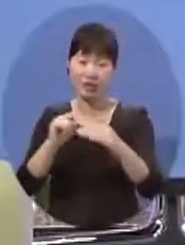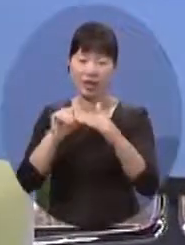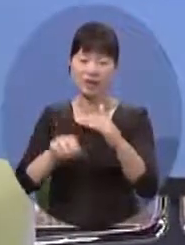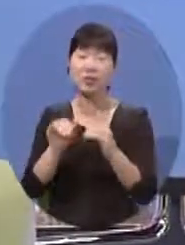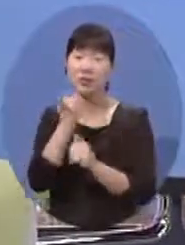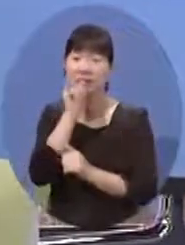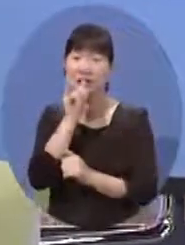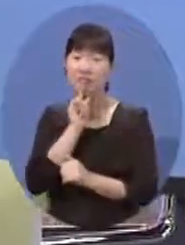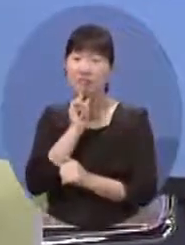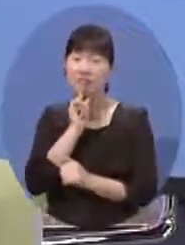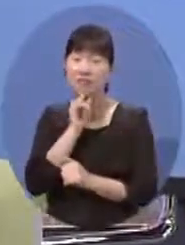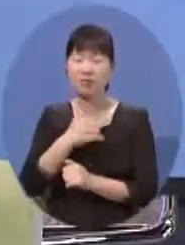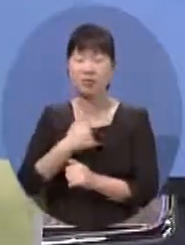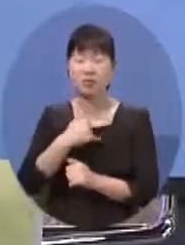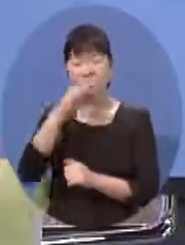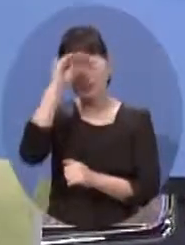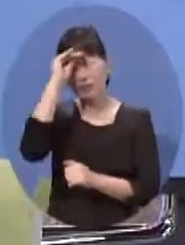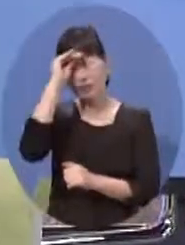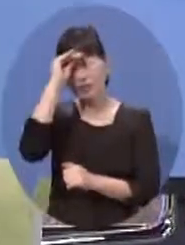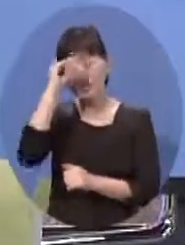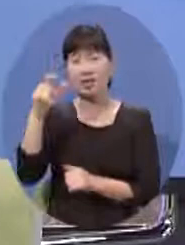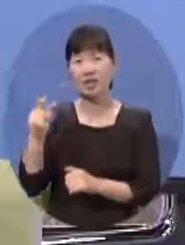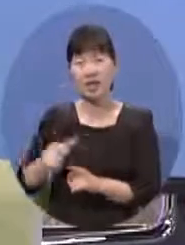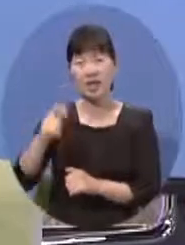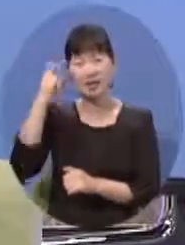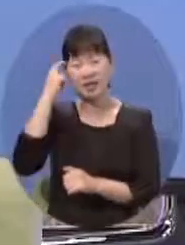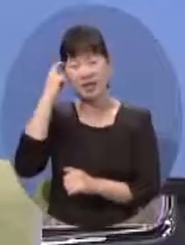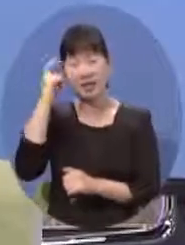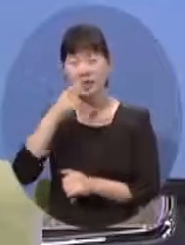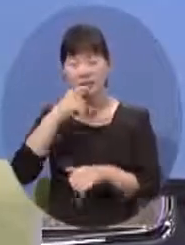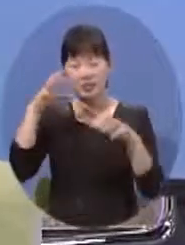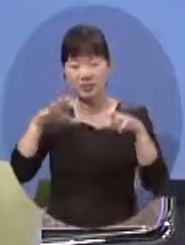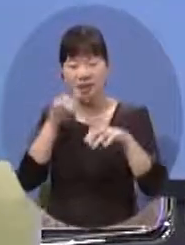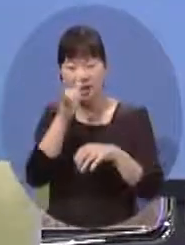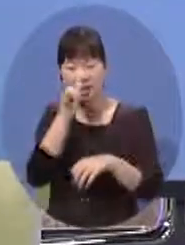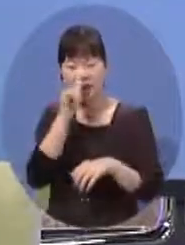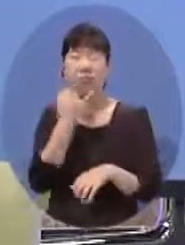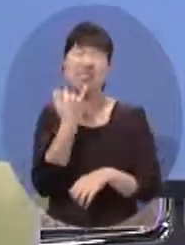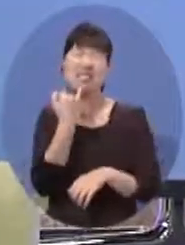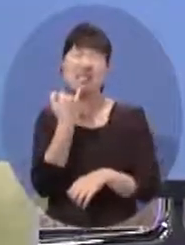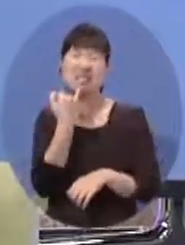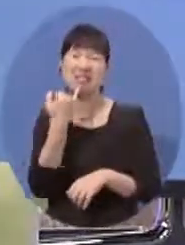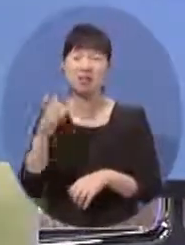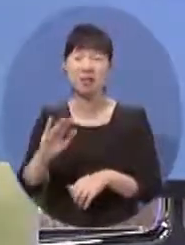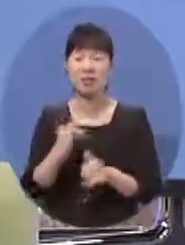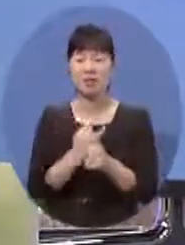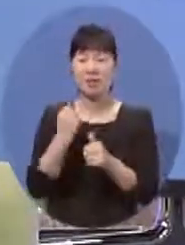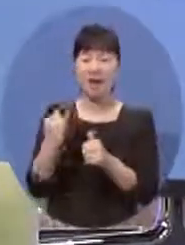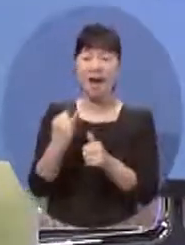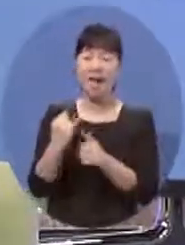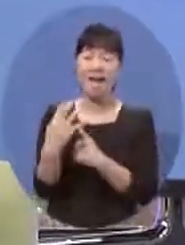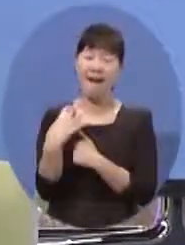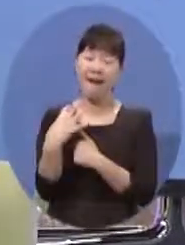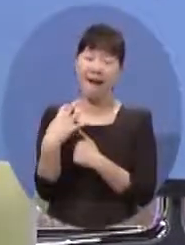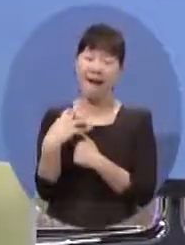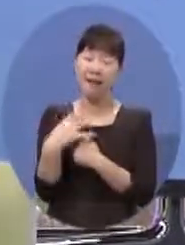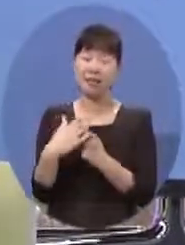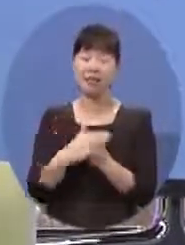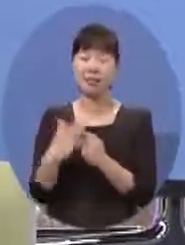있어요. 저도 약간 그거 흉내내려고 강하게 네. 비는 좀 맞아도 돼 그랬다가 와이프한테 공격을 너무 받으니까